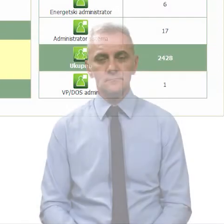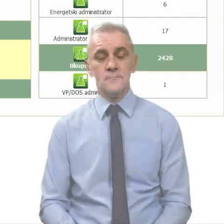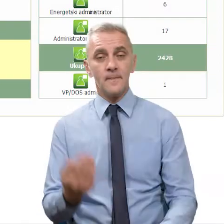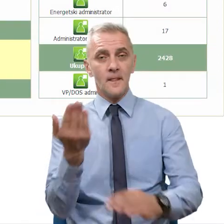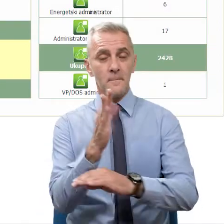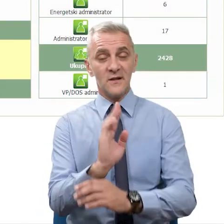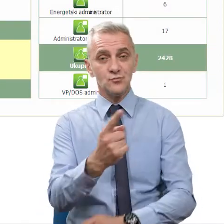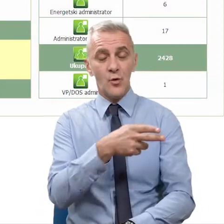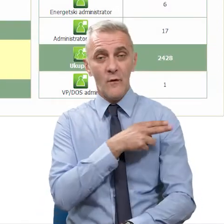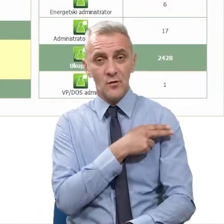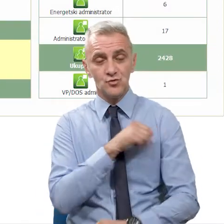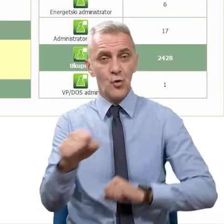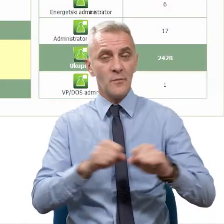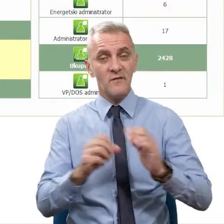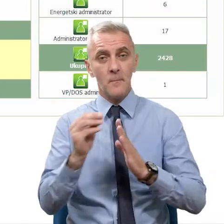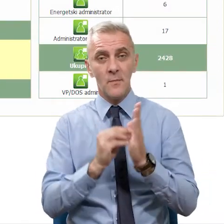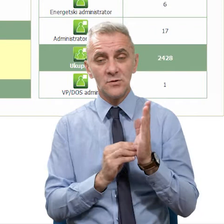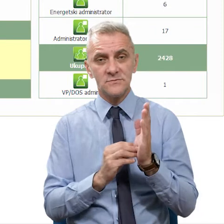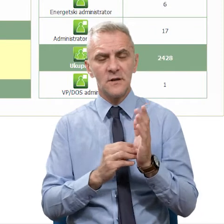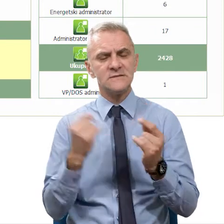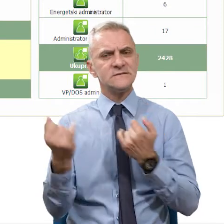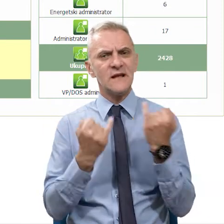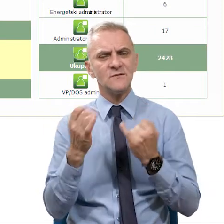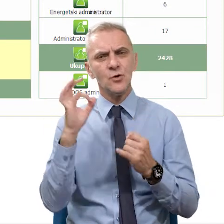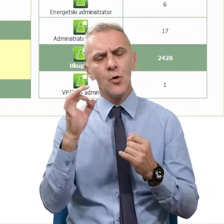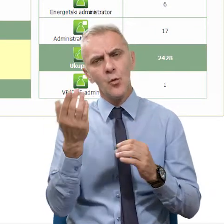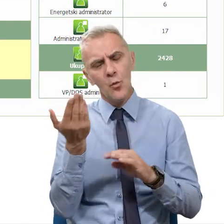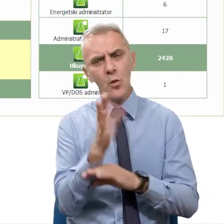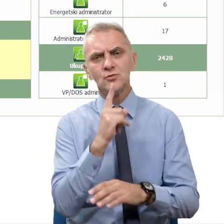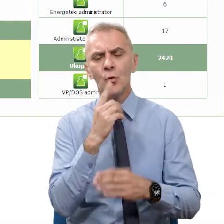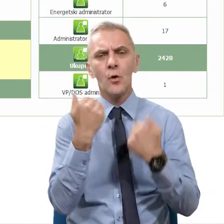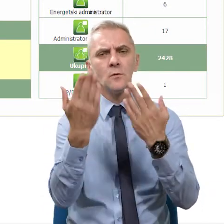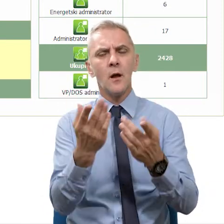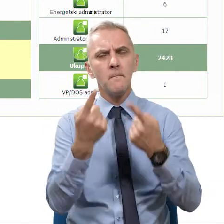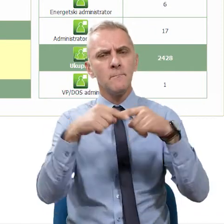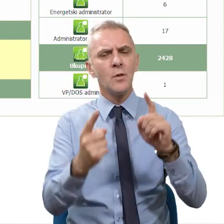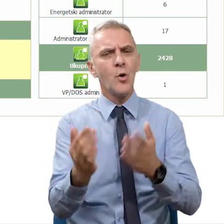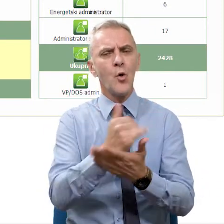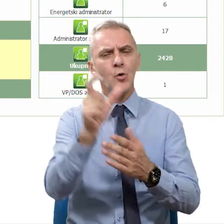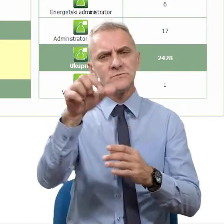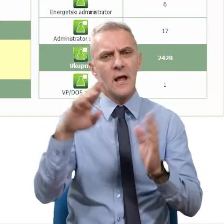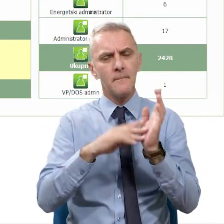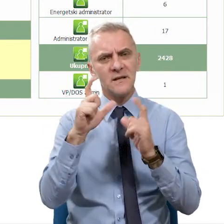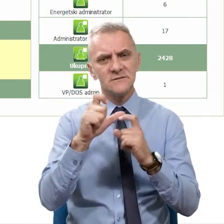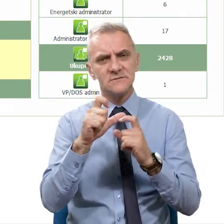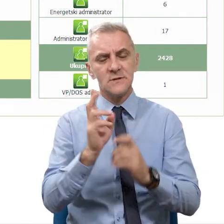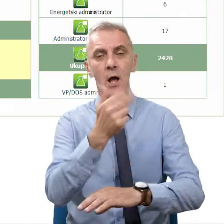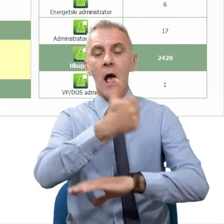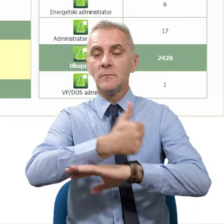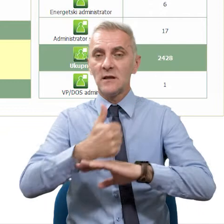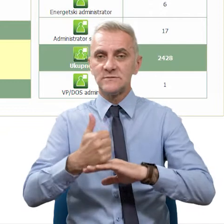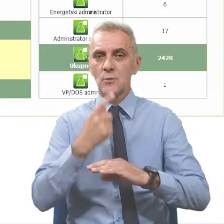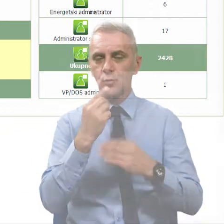pristup i ovlaštenja za upravljanje podacima zavise o ulozi koja je dodijeljena pojedinom korisniku EMIS-a od strane